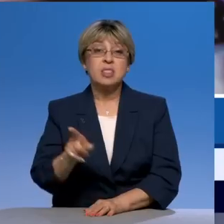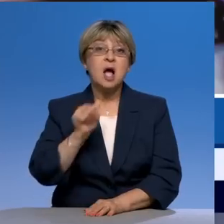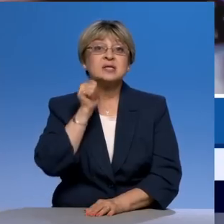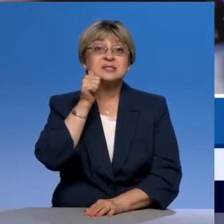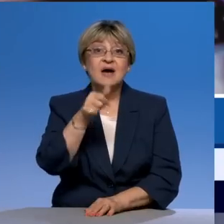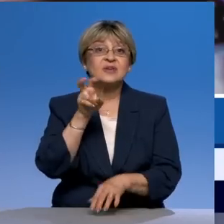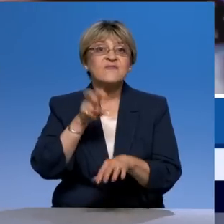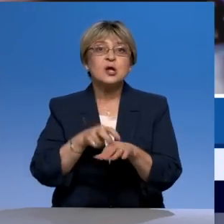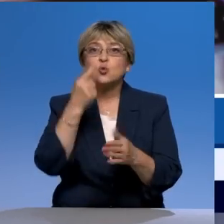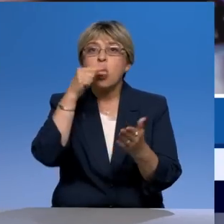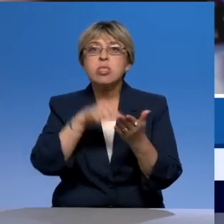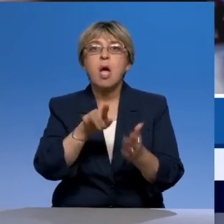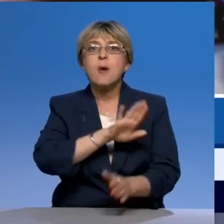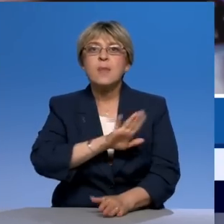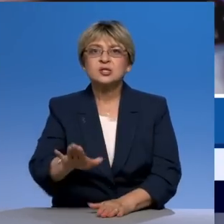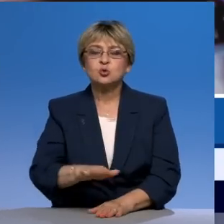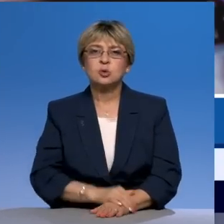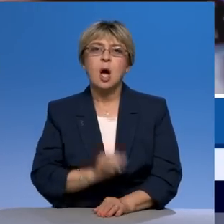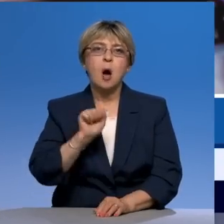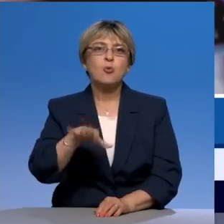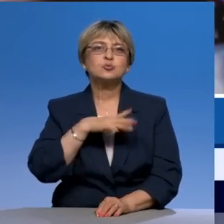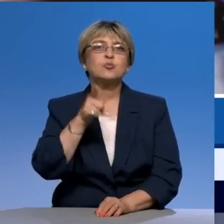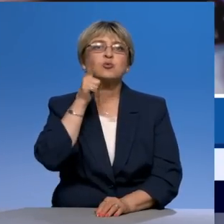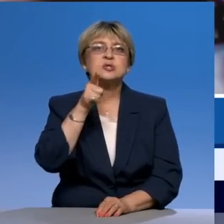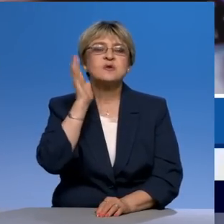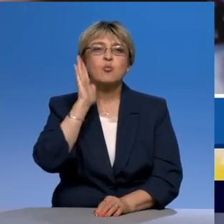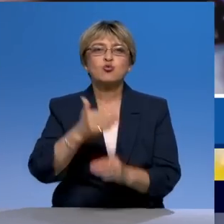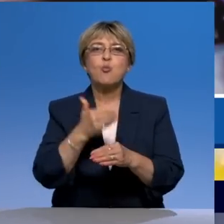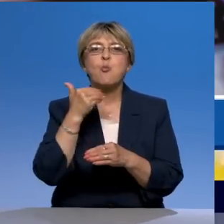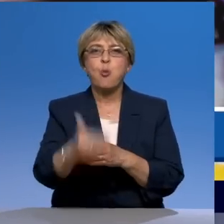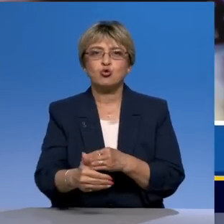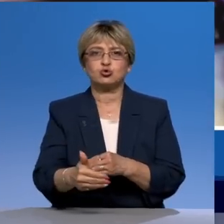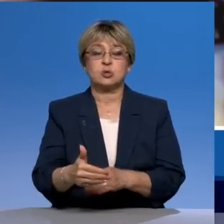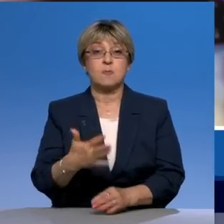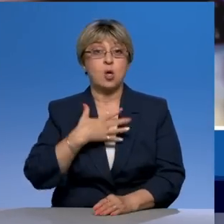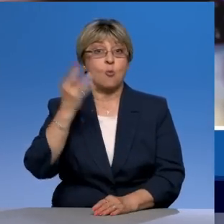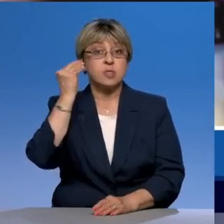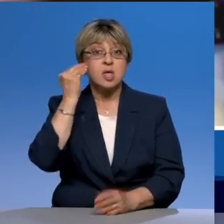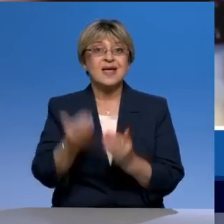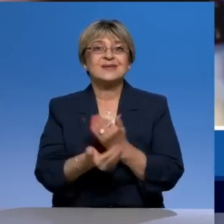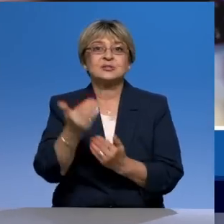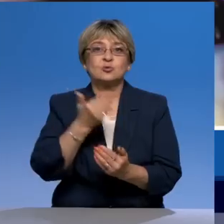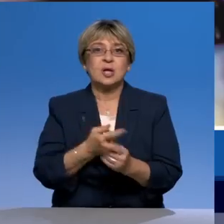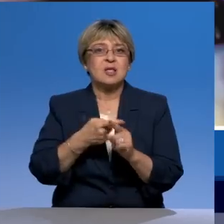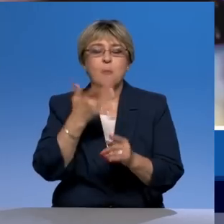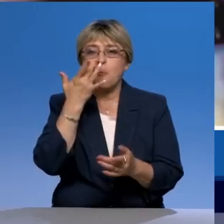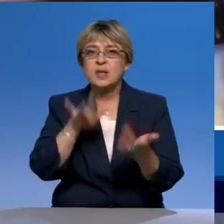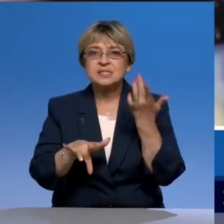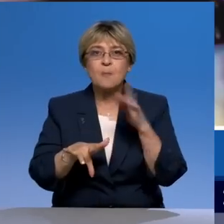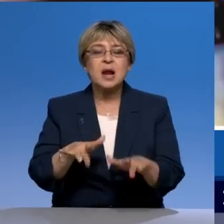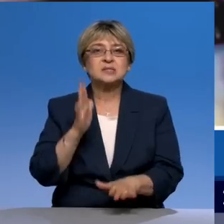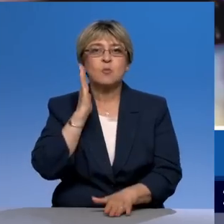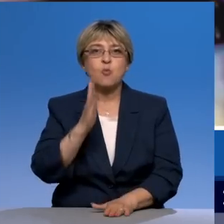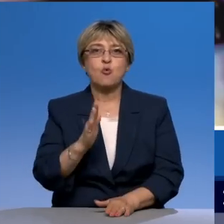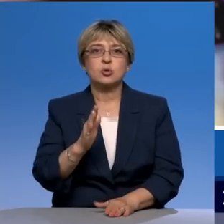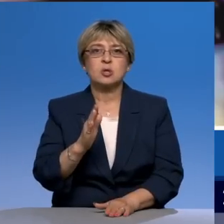врачу не попадет. А может быть, уже послезавтра будет поздно. Я считаю, что результатом всего этого безобразия будет просто